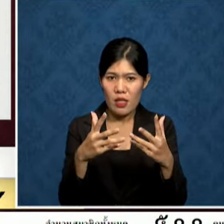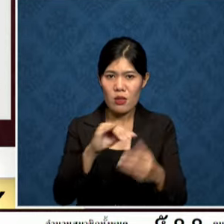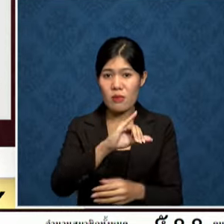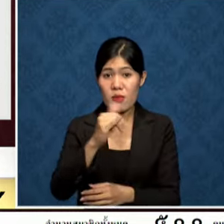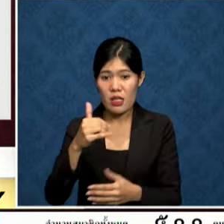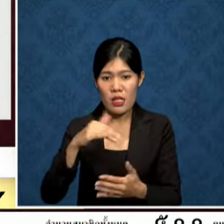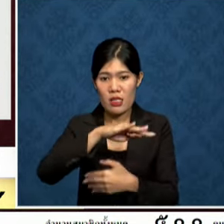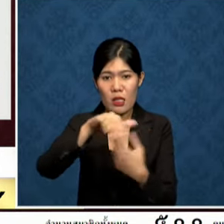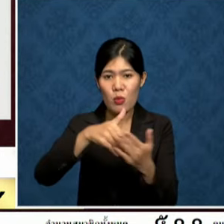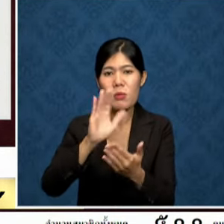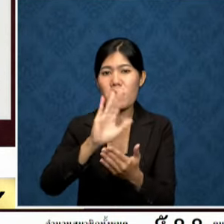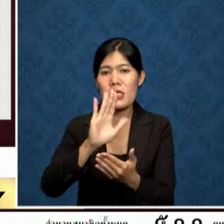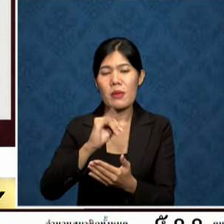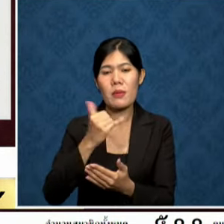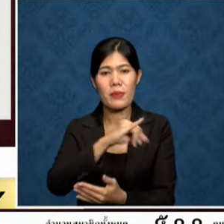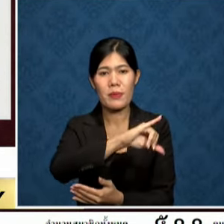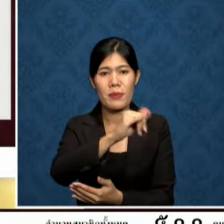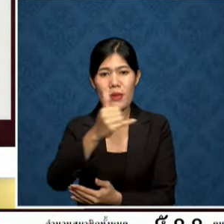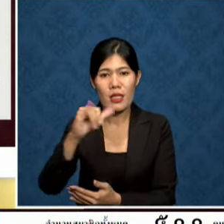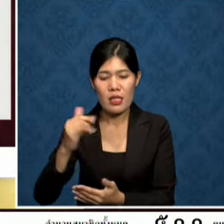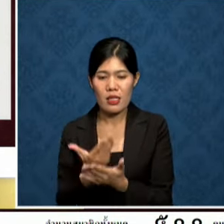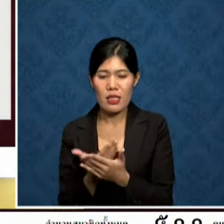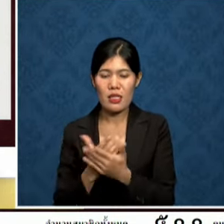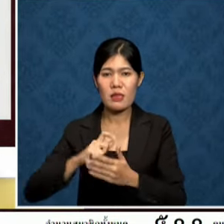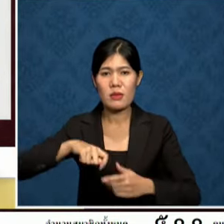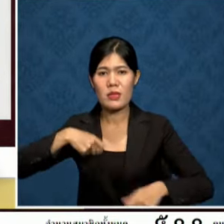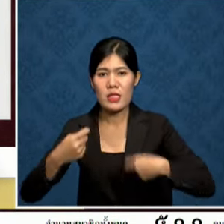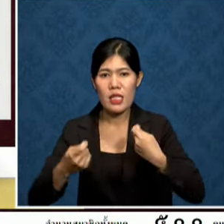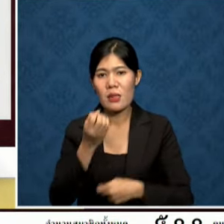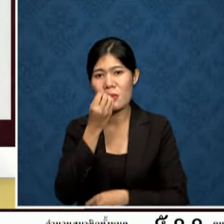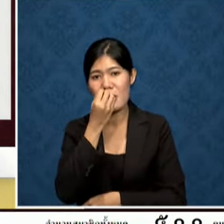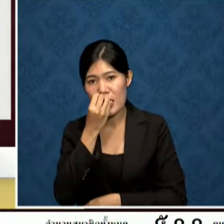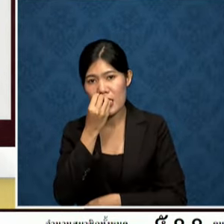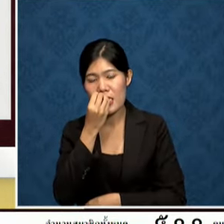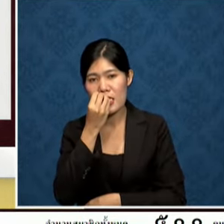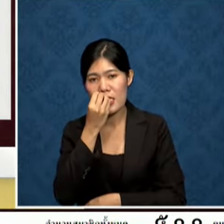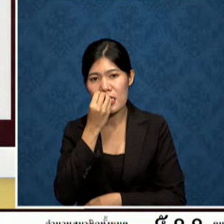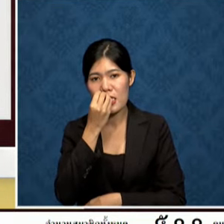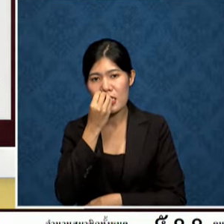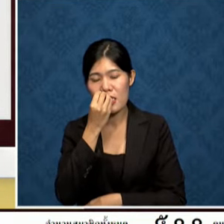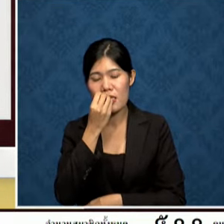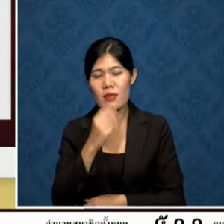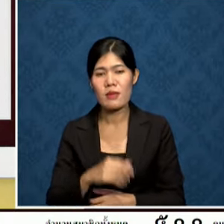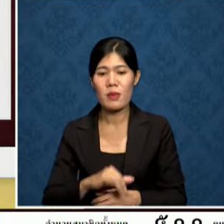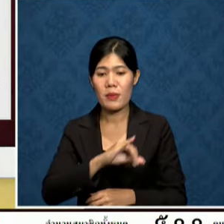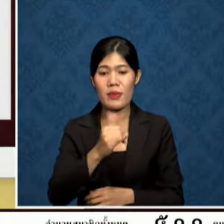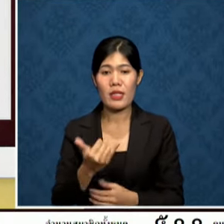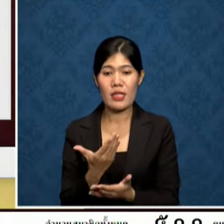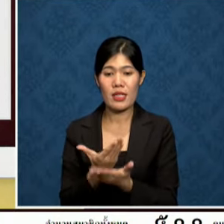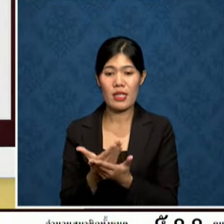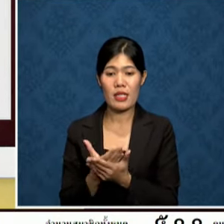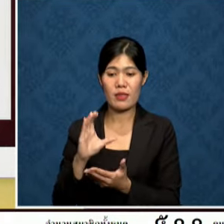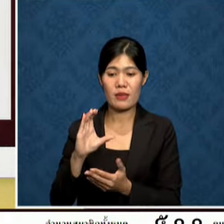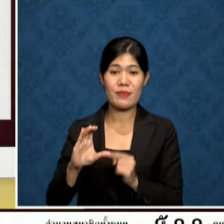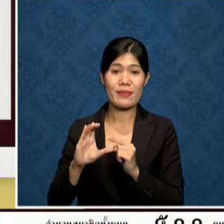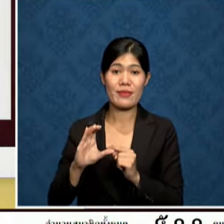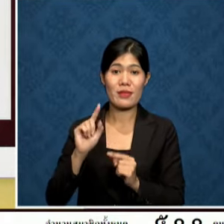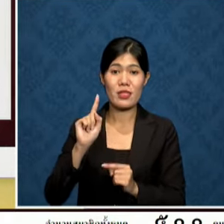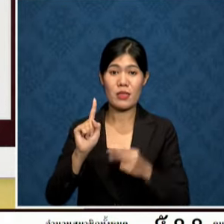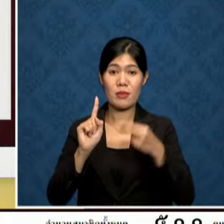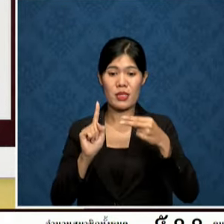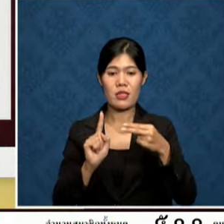ตีความว่าทั้งหมดจะเป็นการใช้จ่ายเพื่อการบริโภคนะคะจะมีบางท่านบางคนที่ได้เงินไป